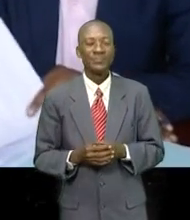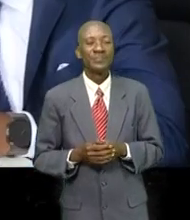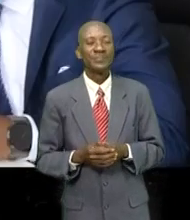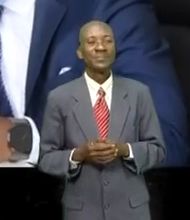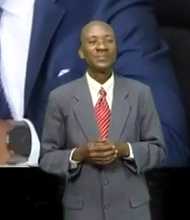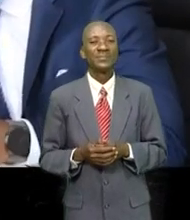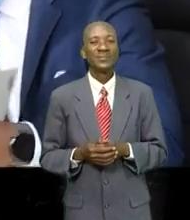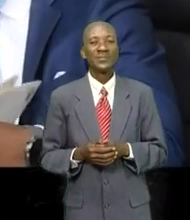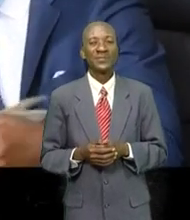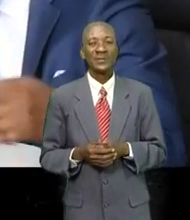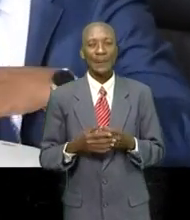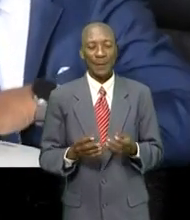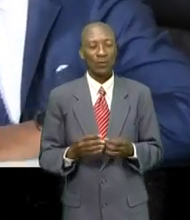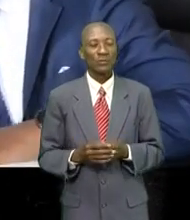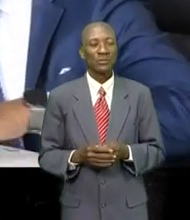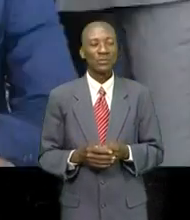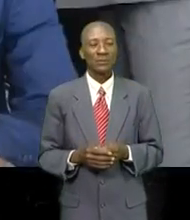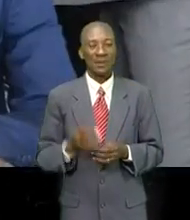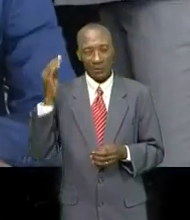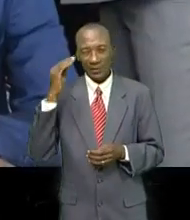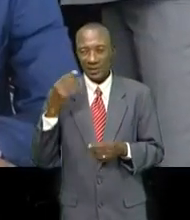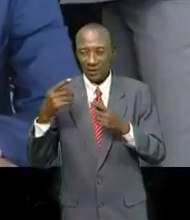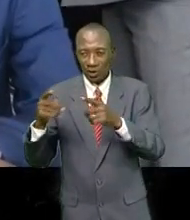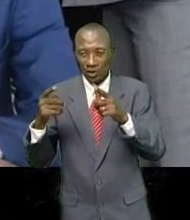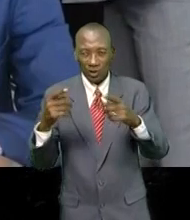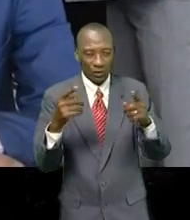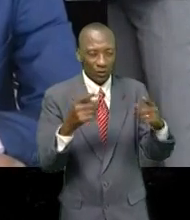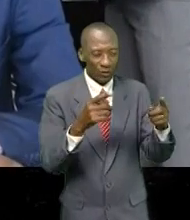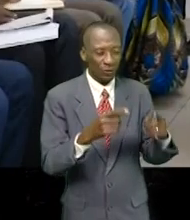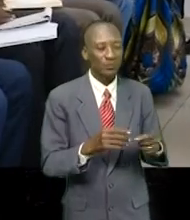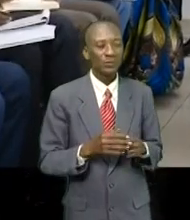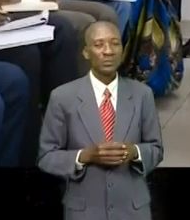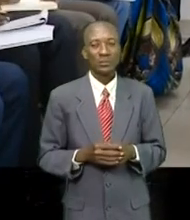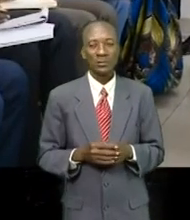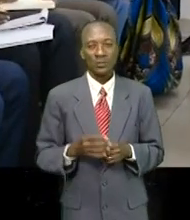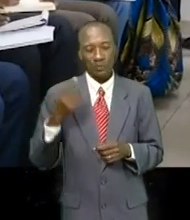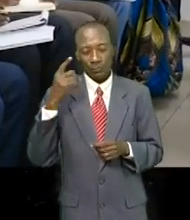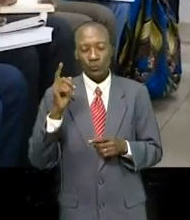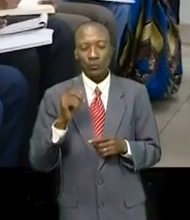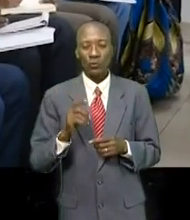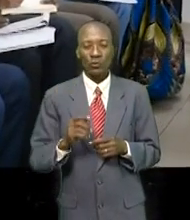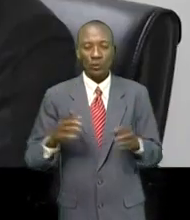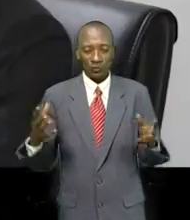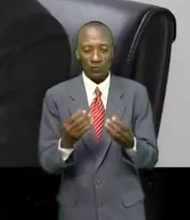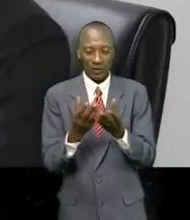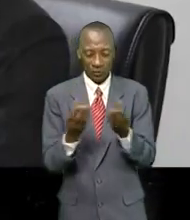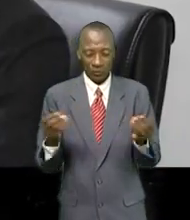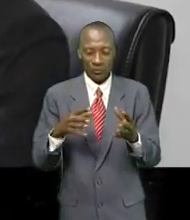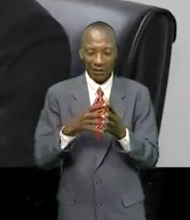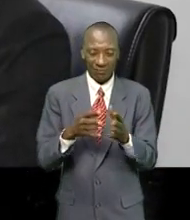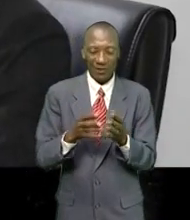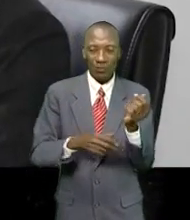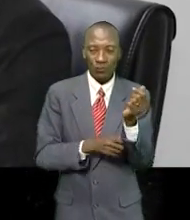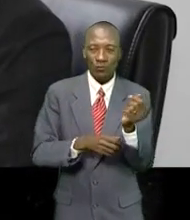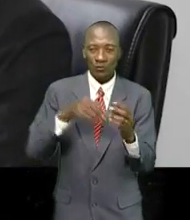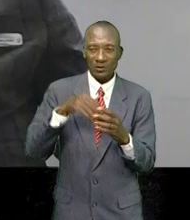instruit ses collaborateurs d'élucider la question avec ceux du Congo central. Les conclusions de ces travaux tenus en